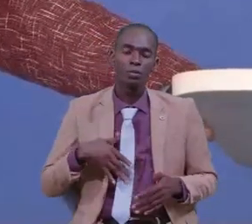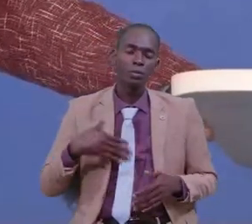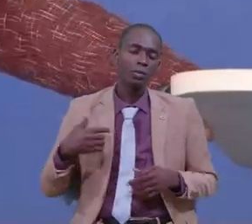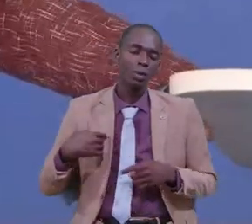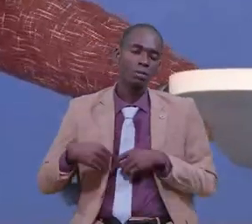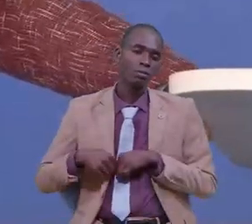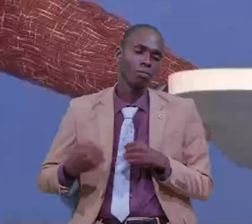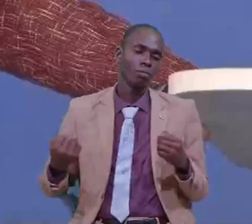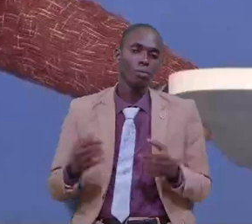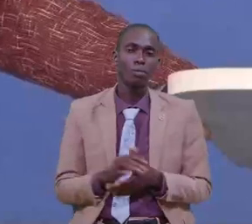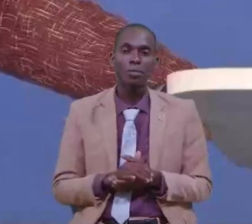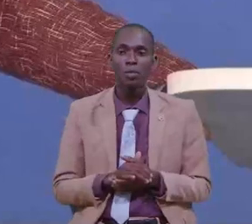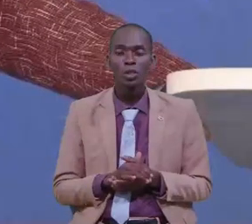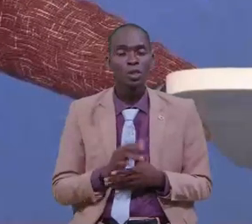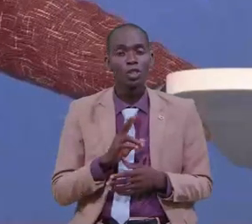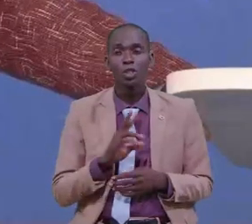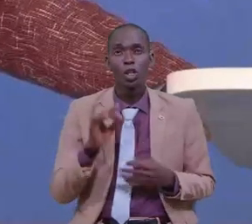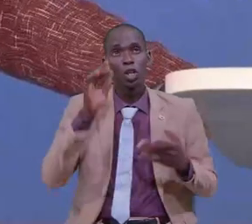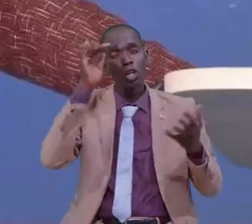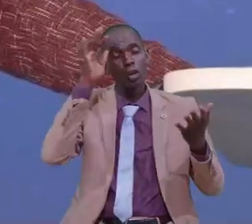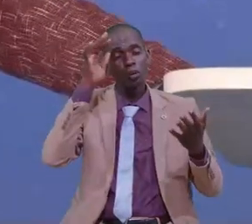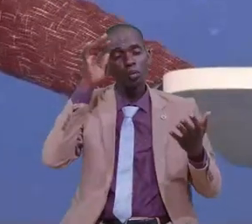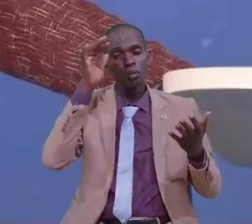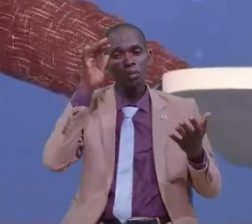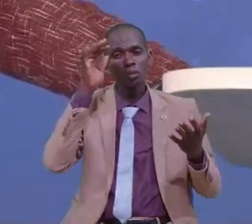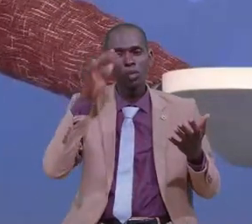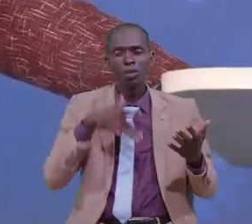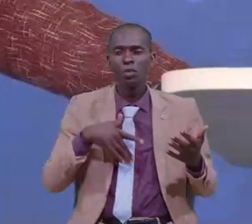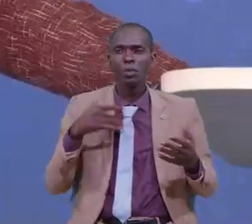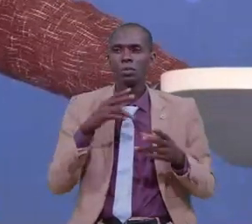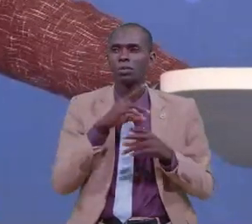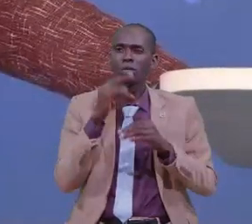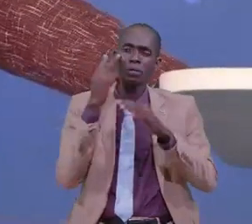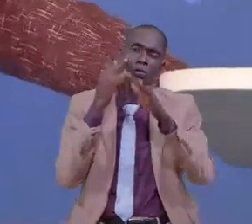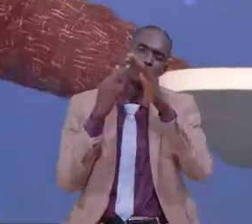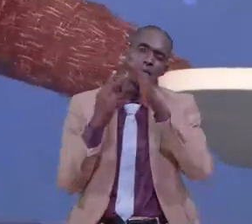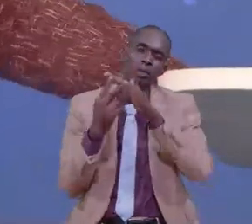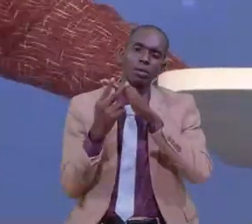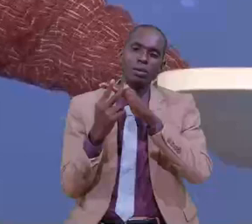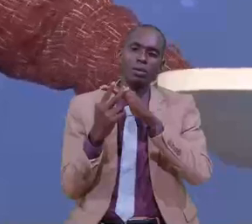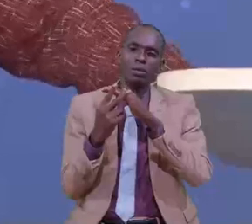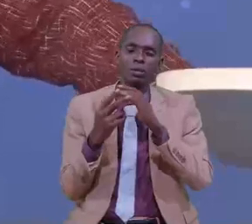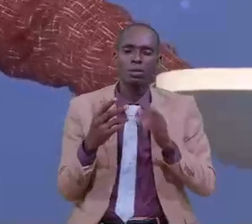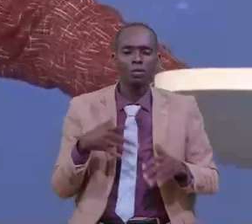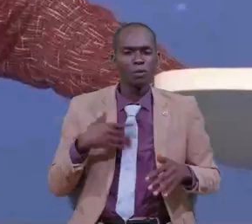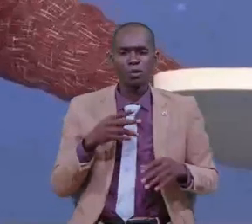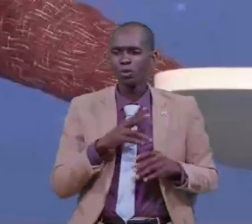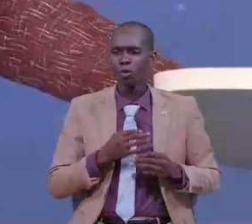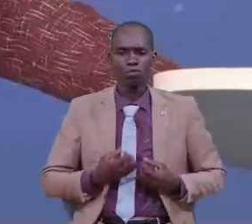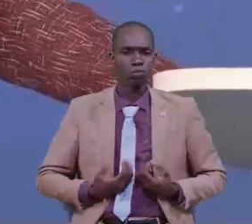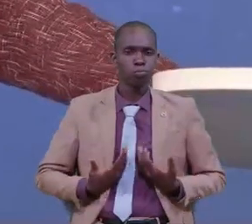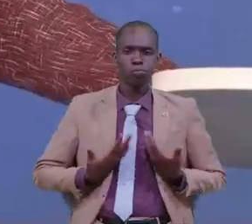vous êtes abattu, pas d'espoir, plus de vision, pas